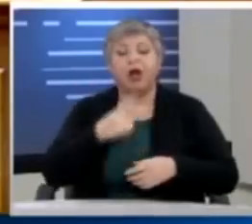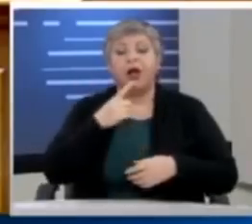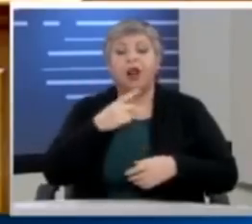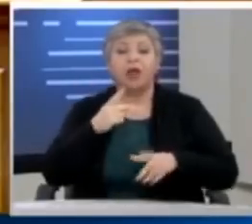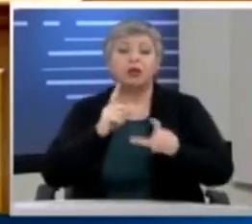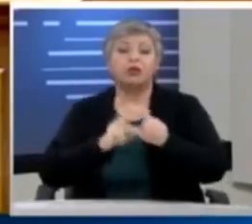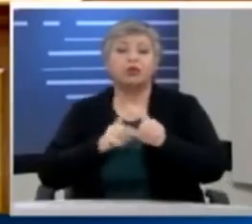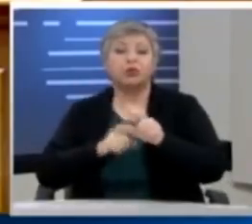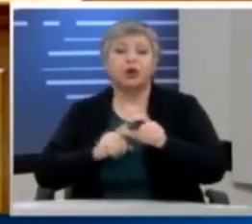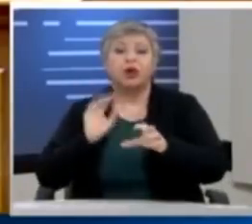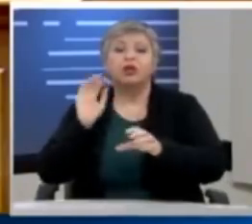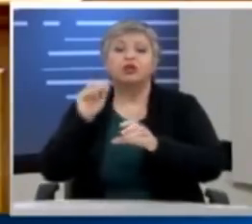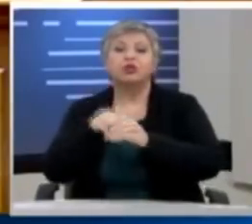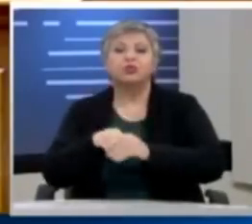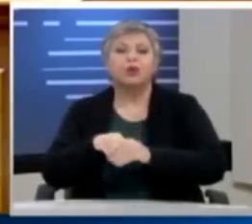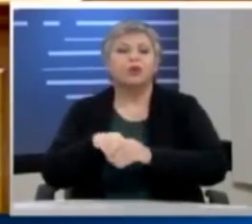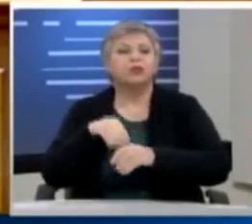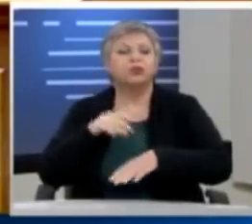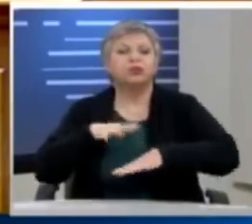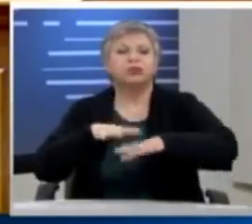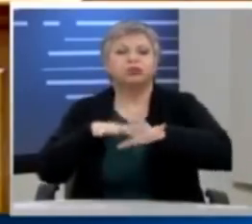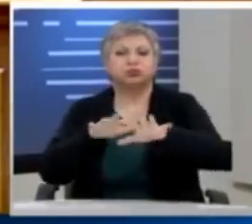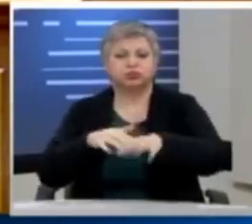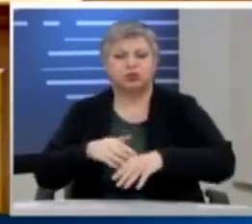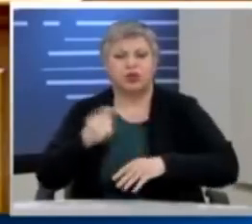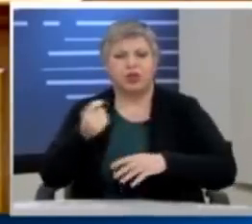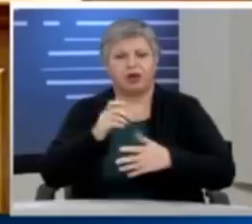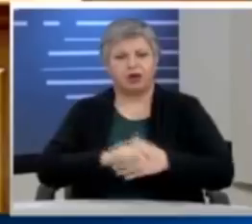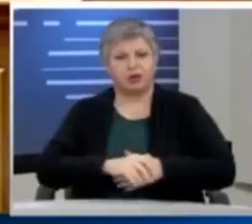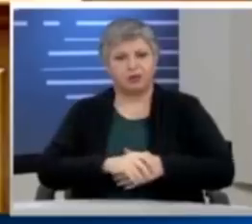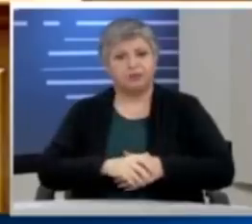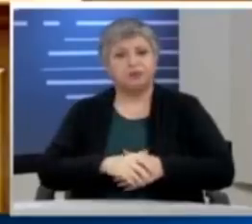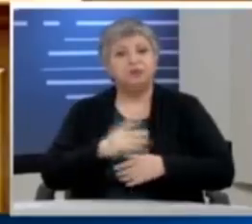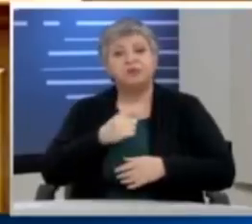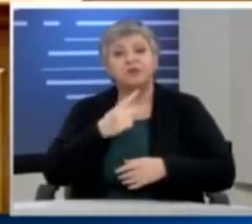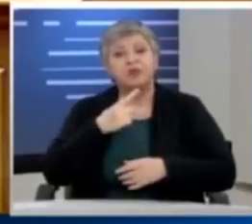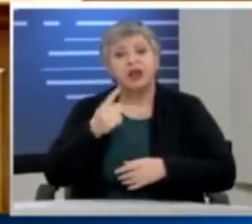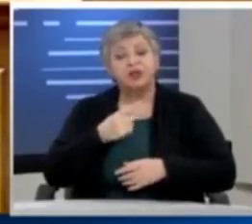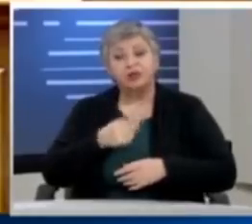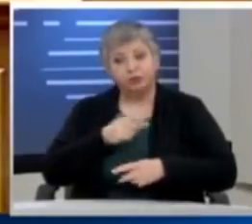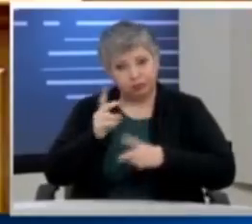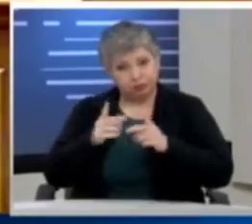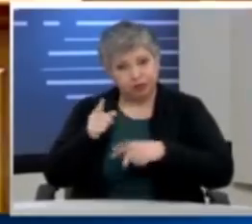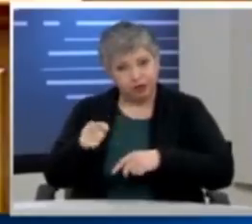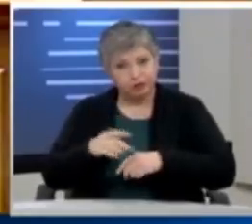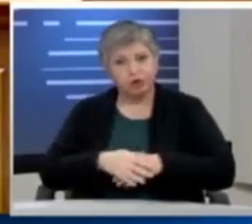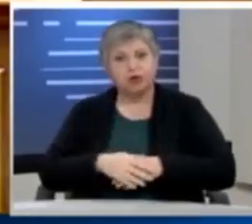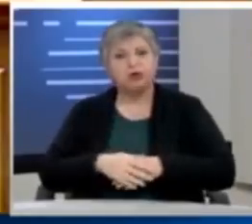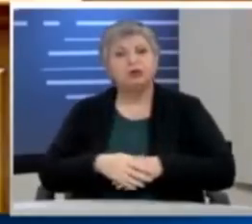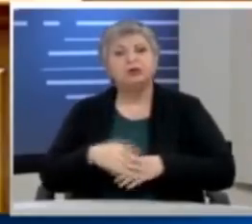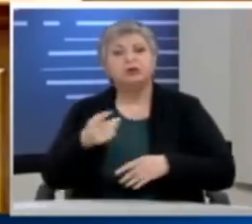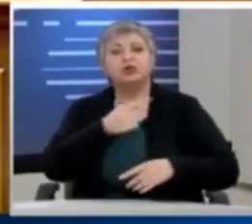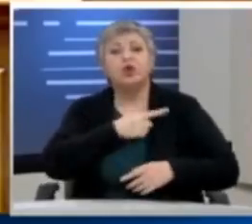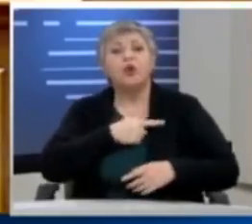παράδειγμα, συμμετέχει σε εθνικιστικά συλλαλητήρια. Αυτούς τους καταδικάζετε? Καταδικάζετε συγκεκριμένα το διευθυντή